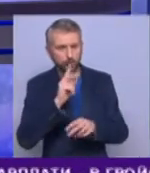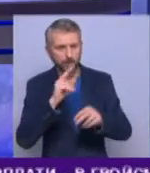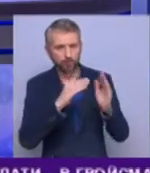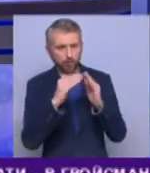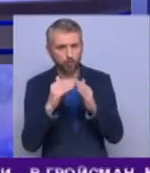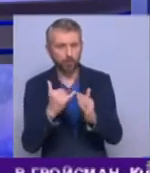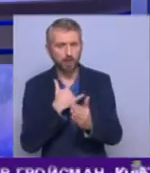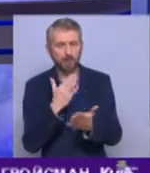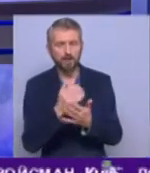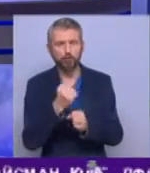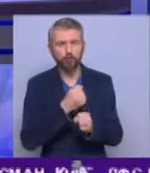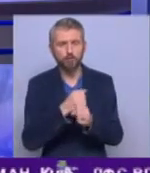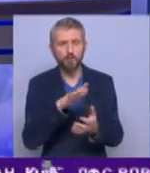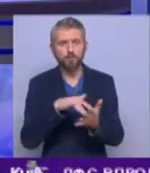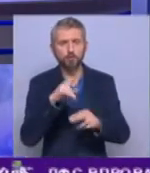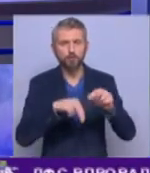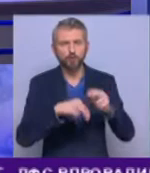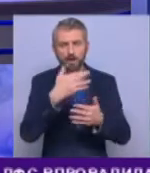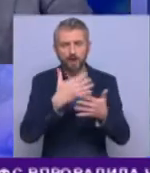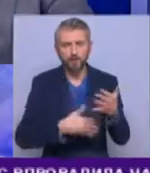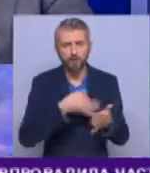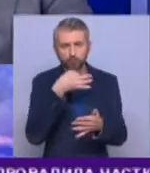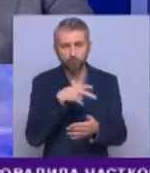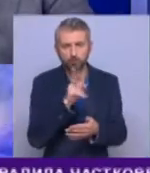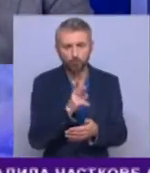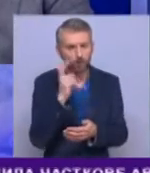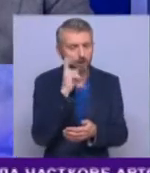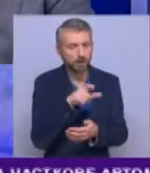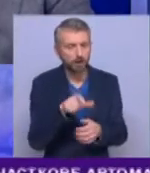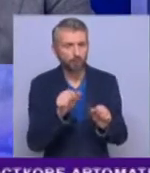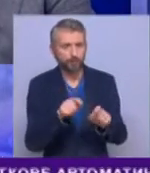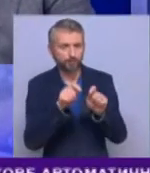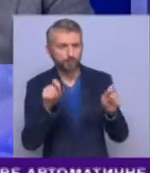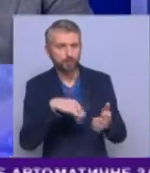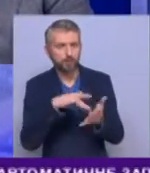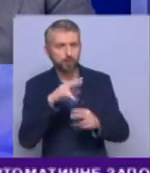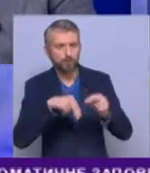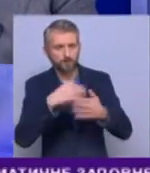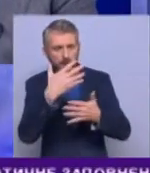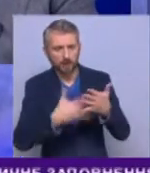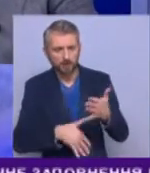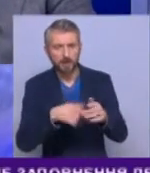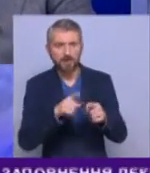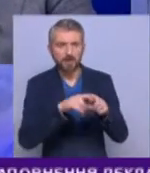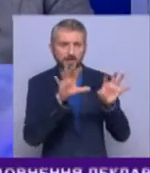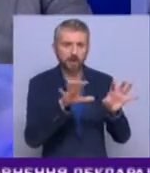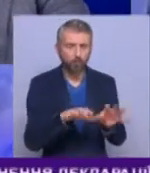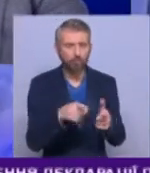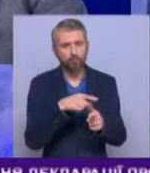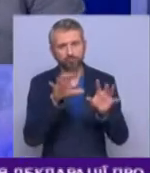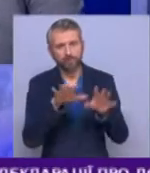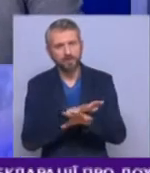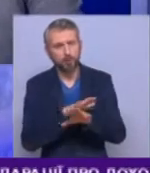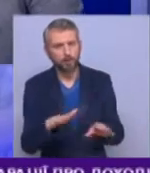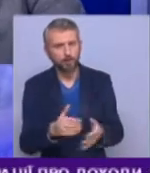є розроблений містобудівний кадастр. Будь-який, хто з киян може там зайти в містобудівний кадастр і подивитися, це законна тимчасова споруда чи незаконна тимчасова